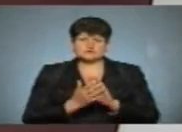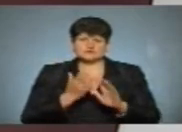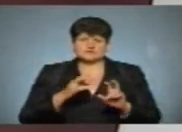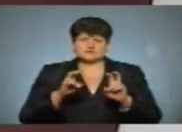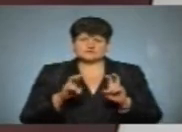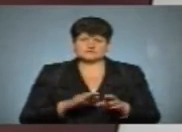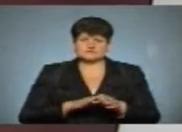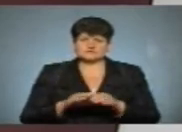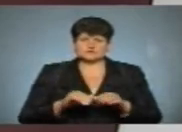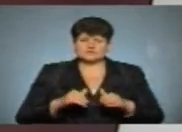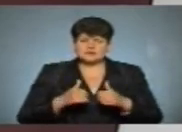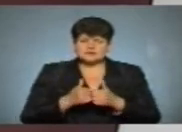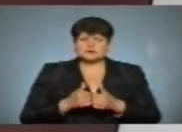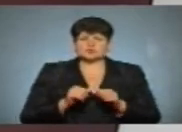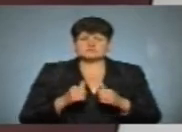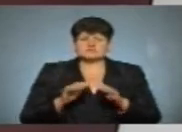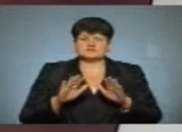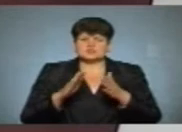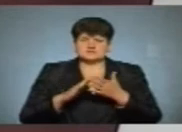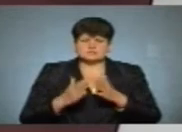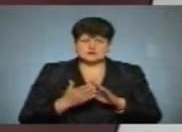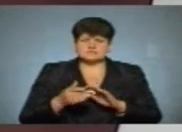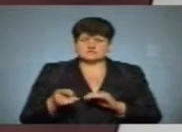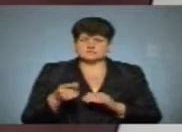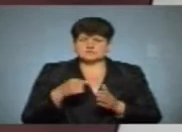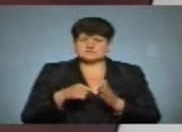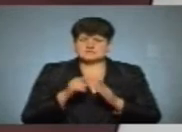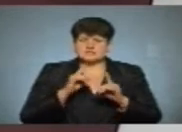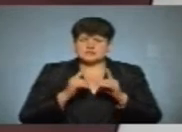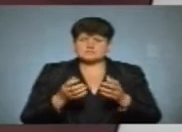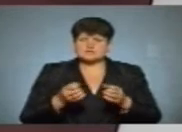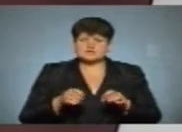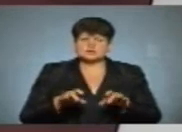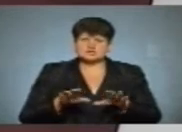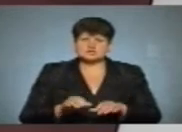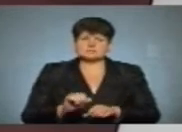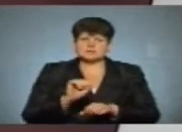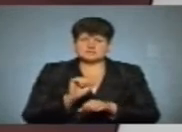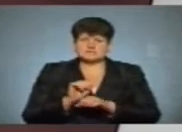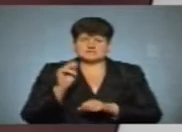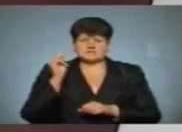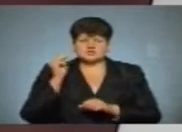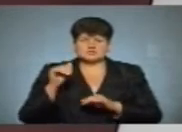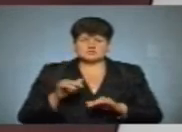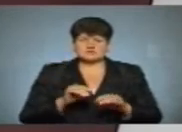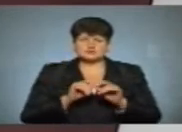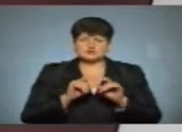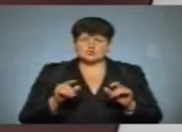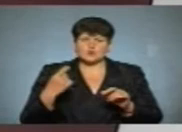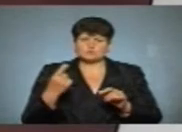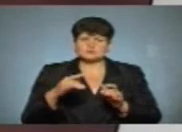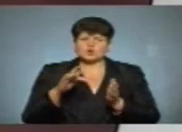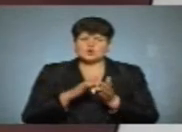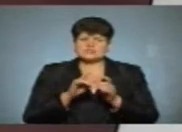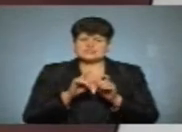засіданні виконкому і комісії із надзвичайних ситуацій в Тернопільській міській раді прийняли рішення припинити навчальний процес у школах обласного центру, а